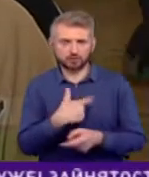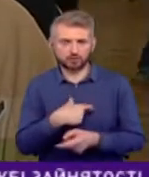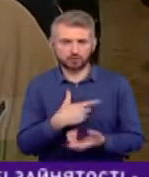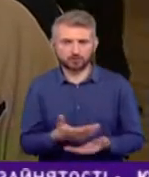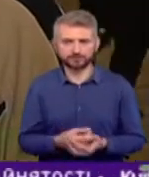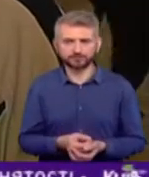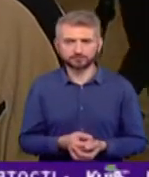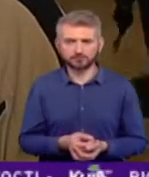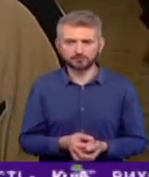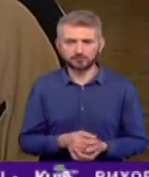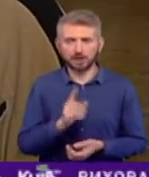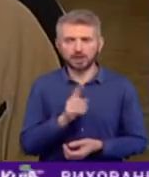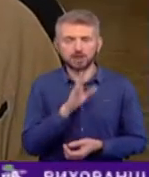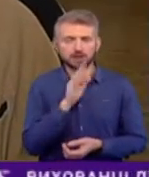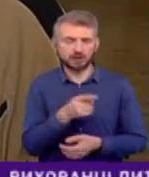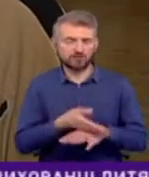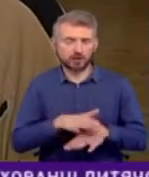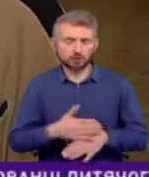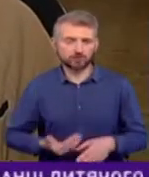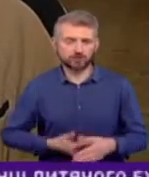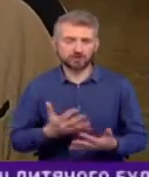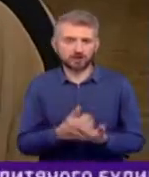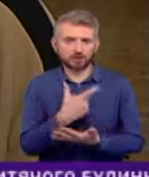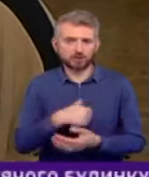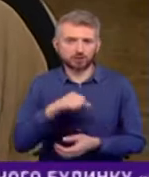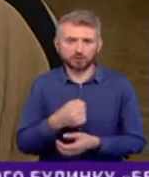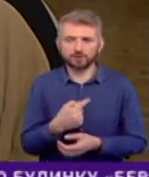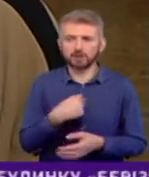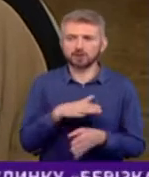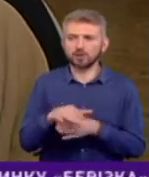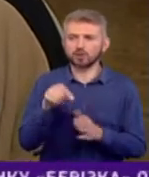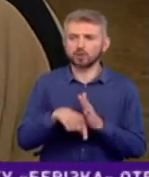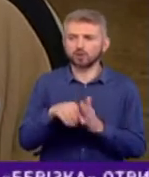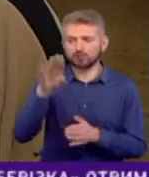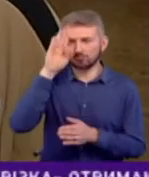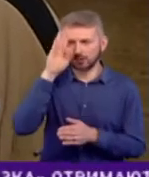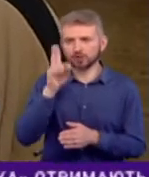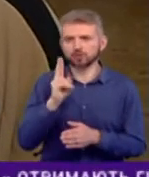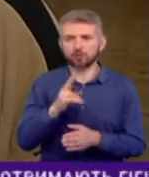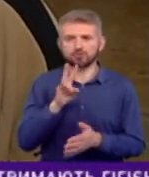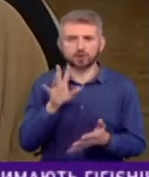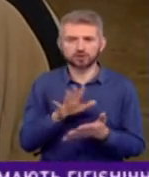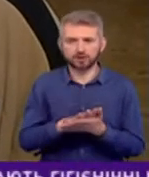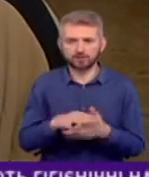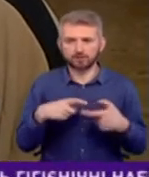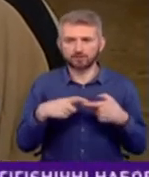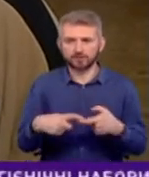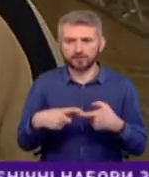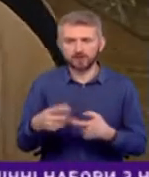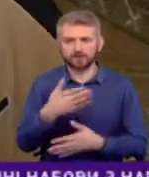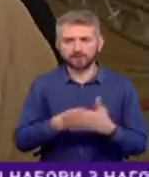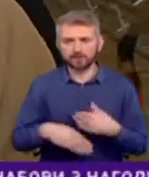От, але їй важко в житті знайти собі друзів. Я виконую роль мальчика, який пожизненно прив'язаний к інвалідному